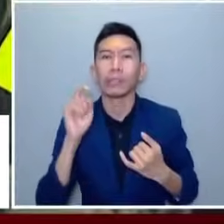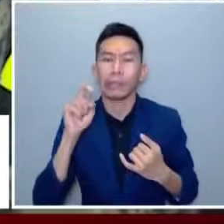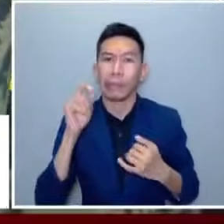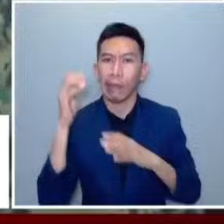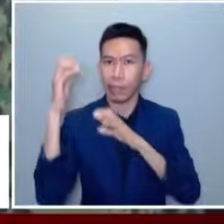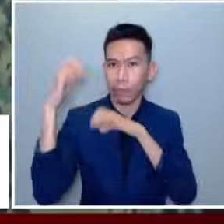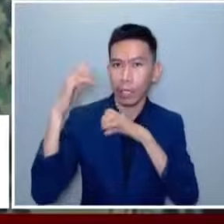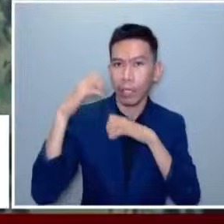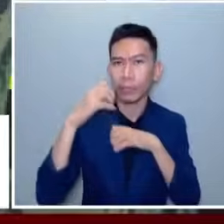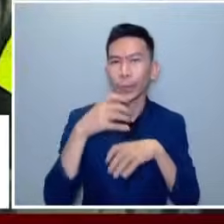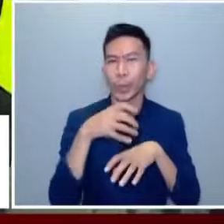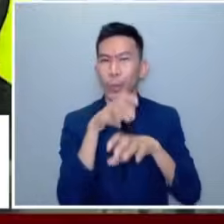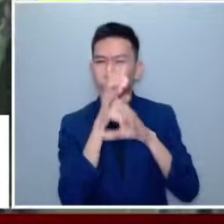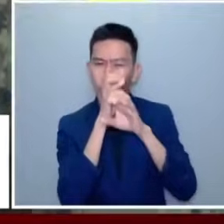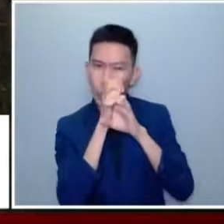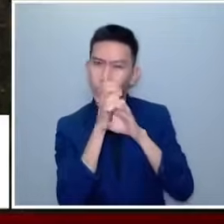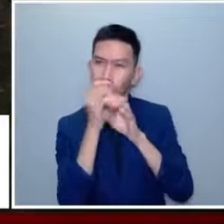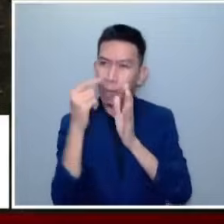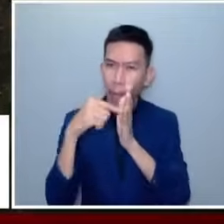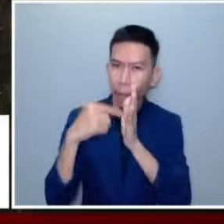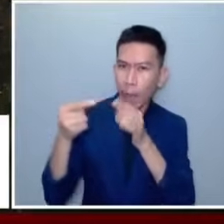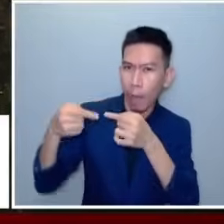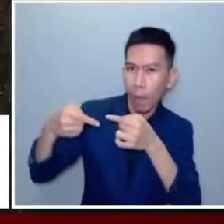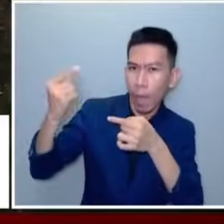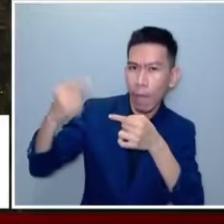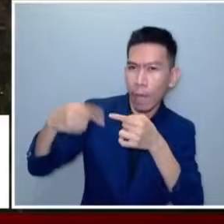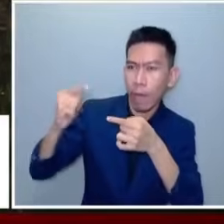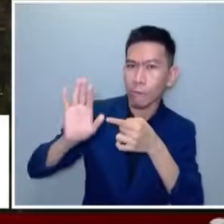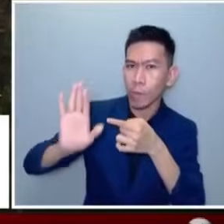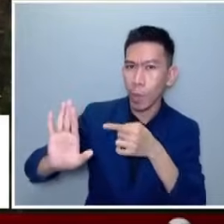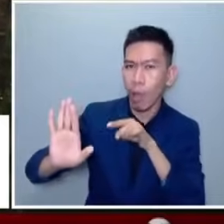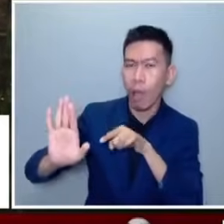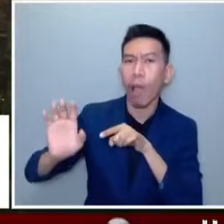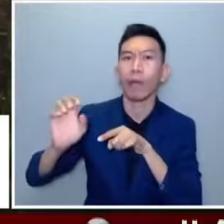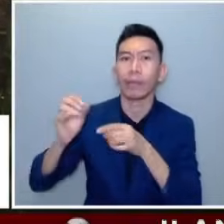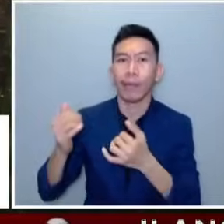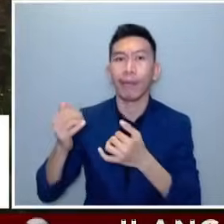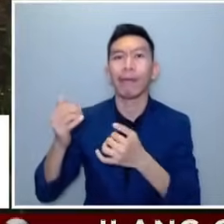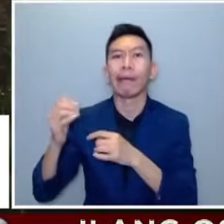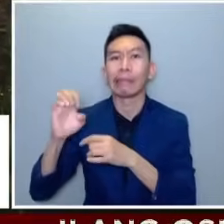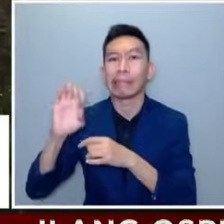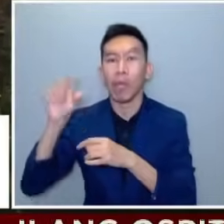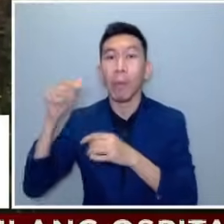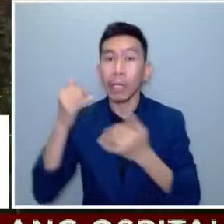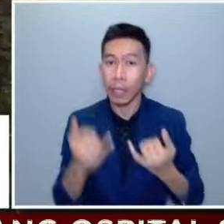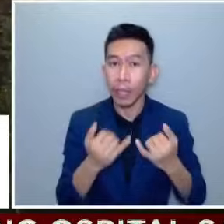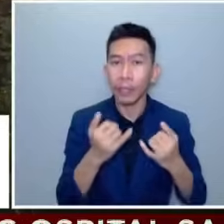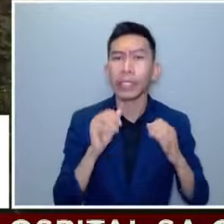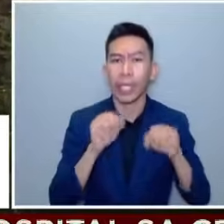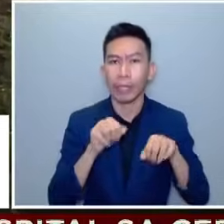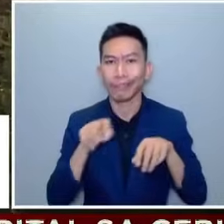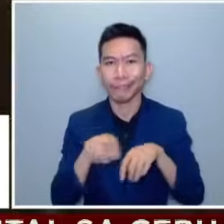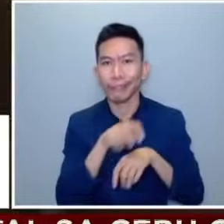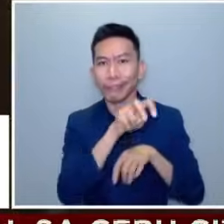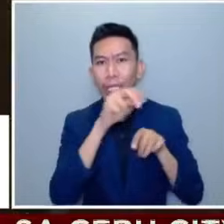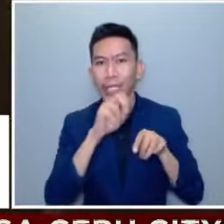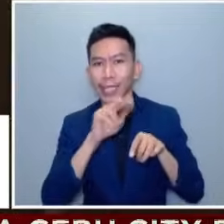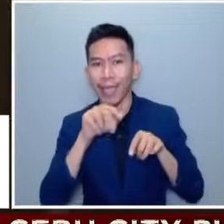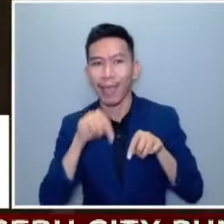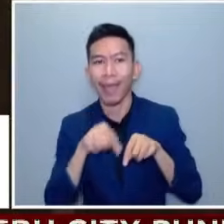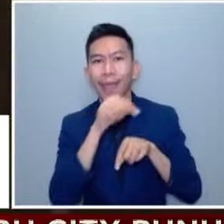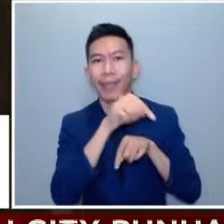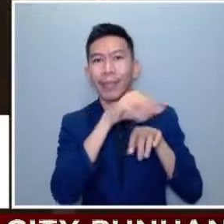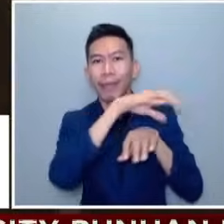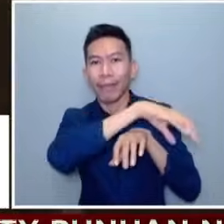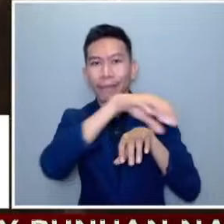kapag nasa ECQ na ang Metro Manila. Sa ngayon, pwede pang tumawid sa mga boundary ng NCR at apat na probinsya. Pero